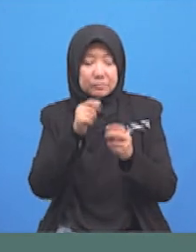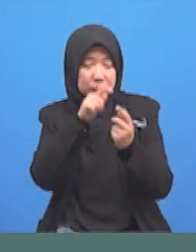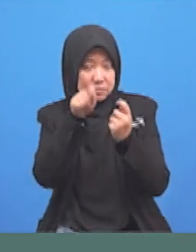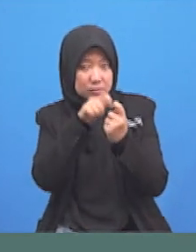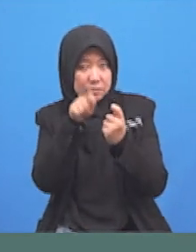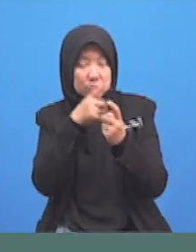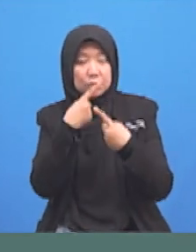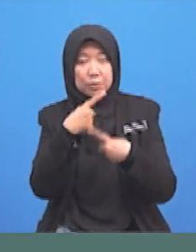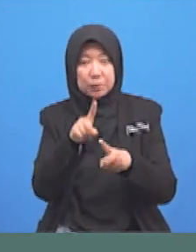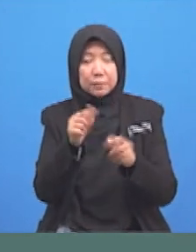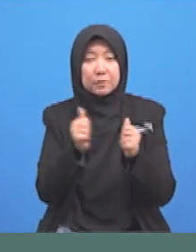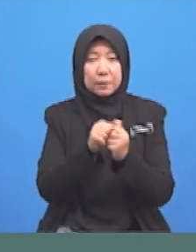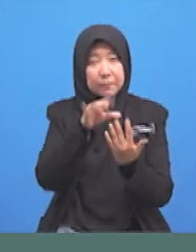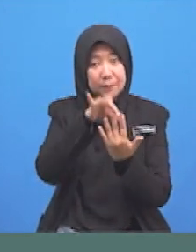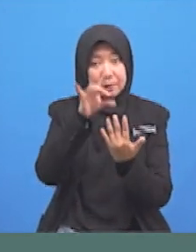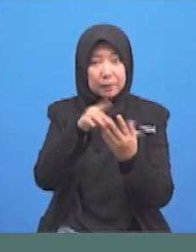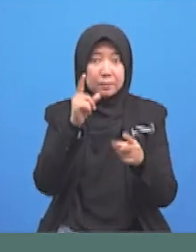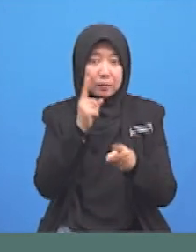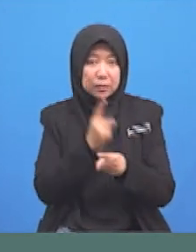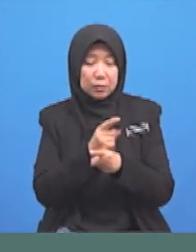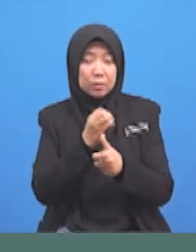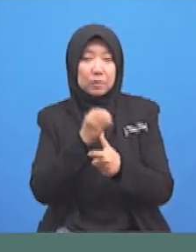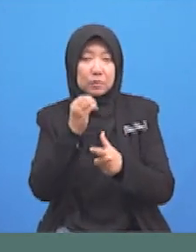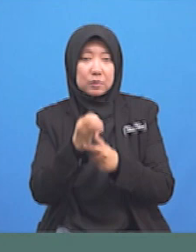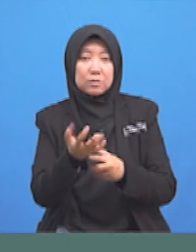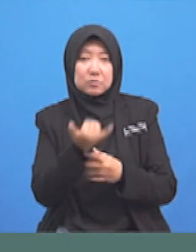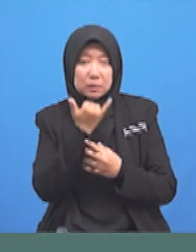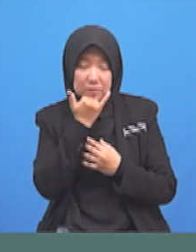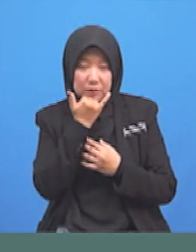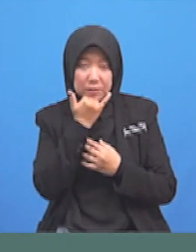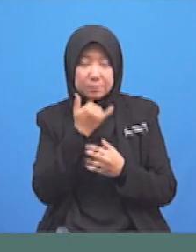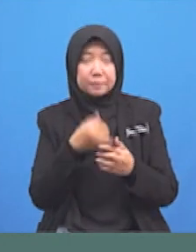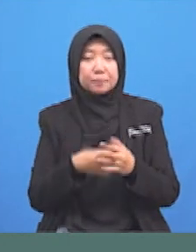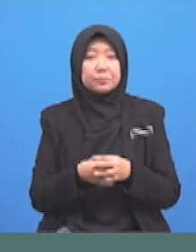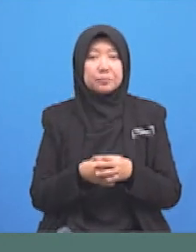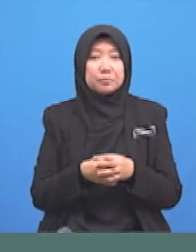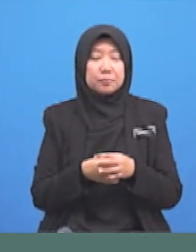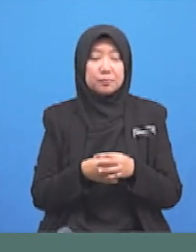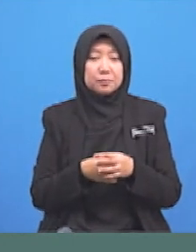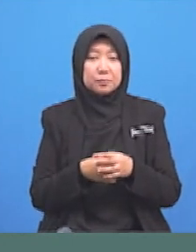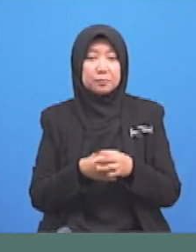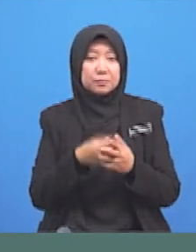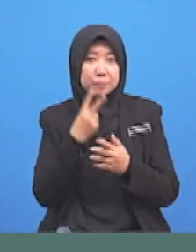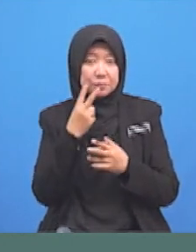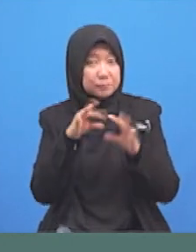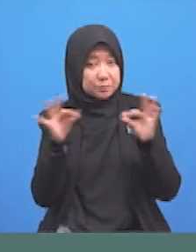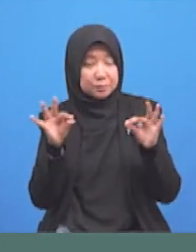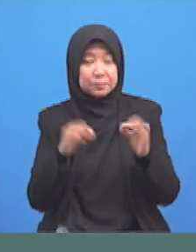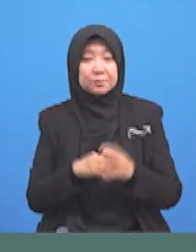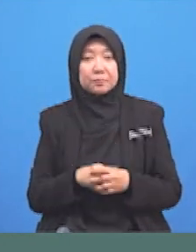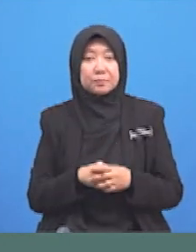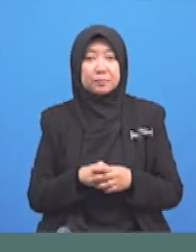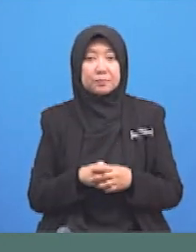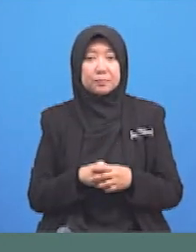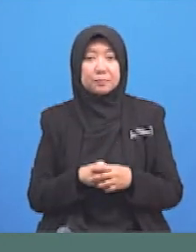Jawab dengan memilih sama ada betul atau salah berdasarkan pernyataan yang diberikan.